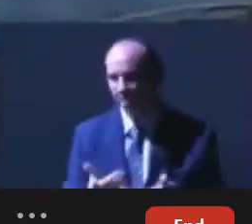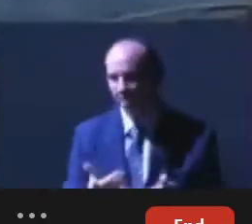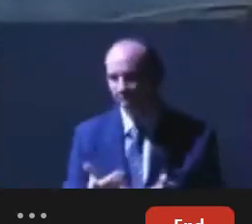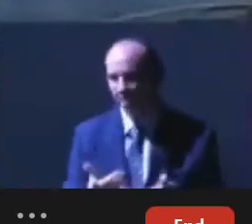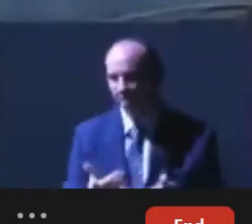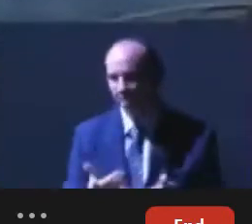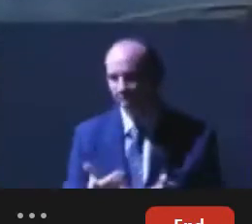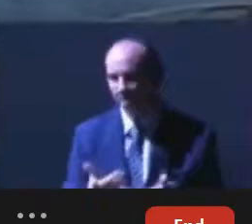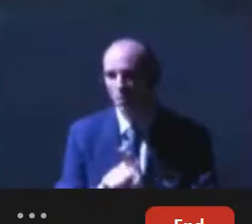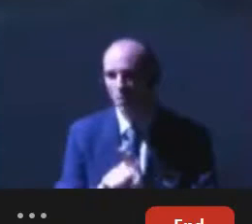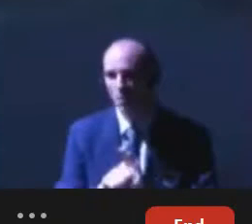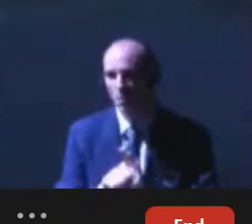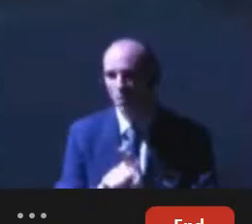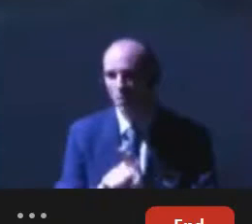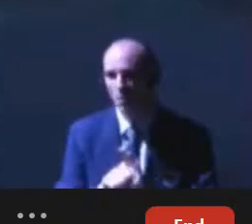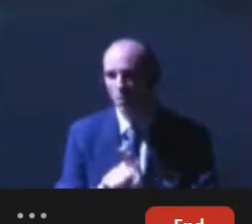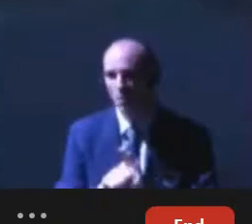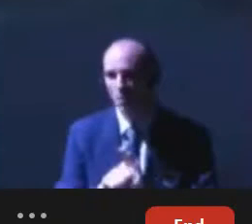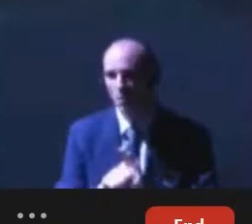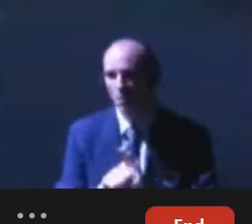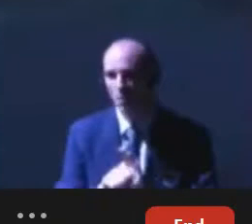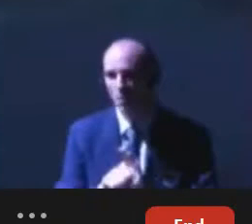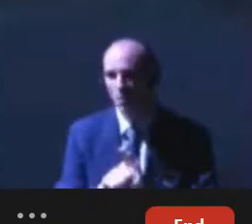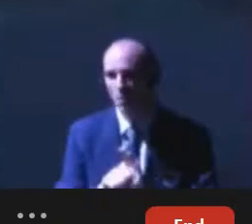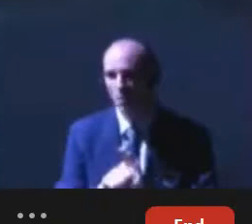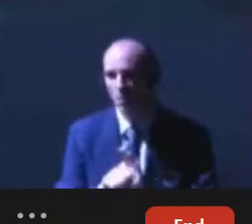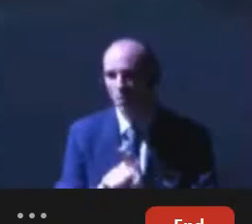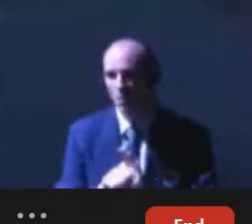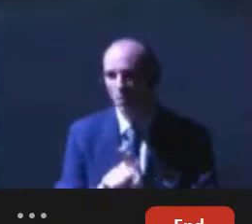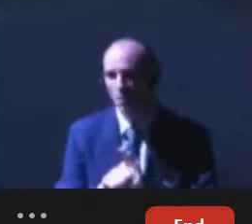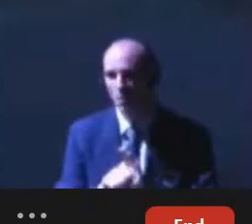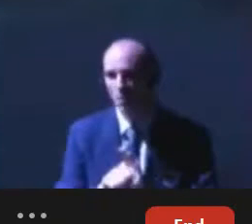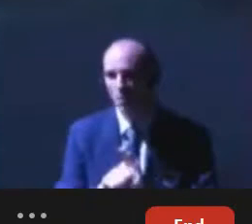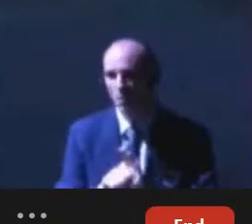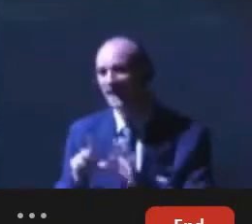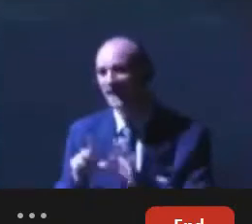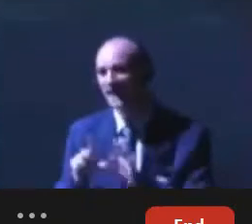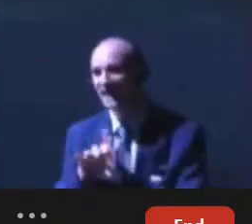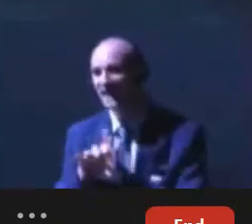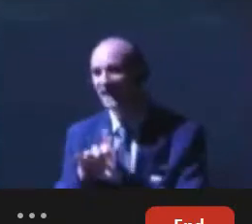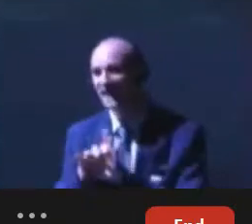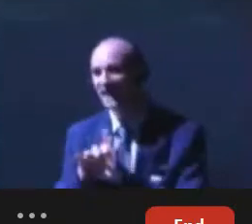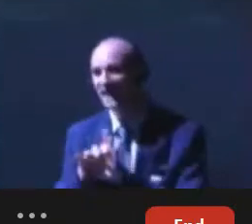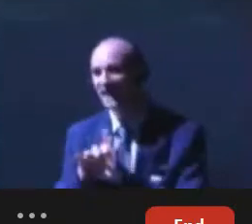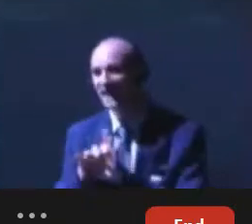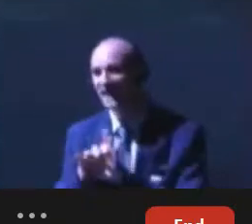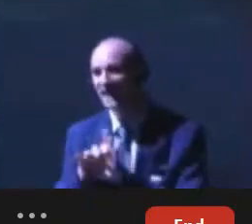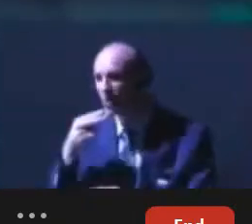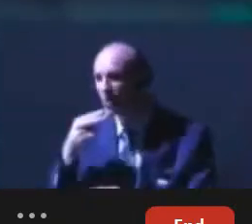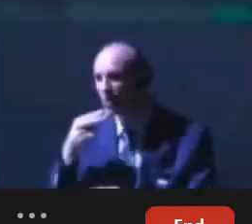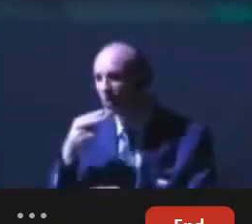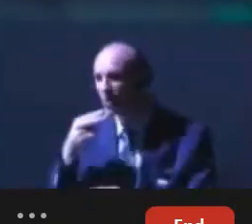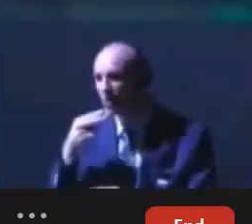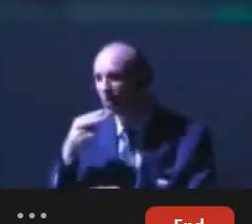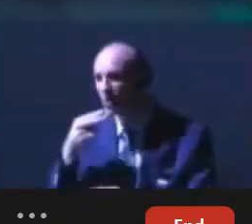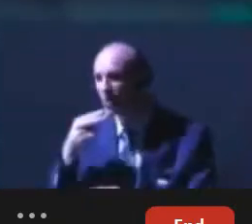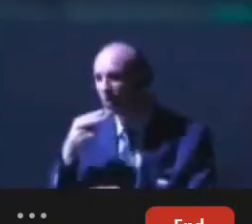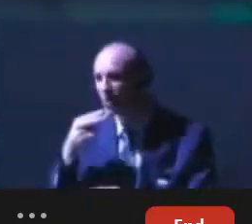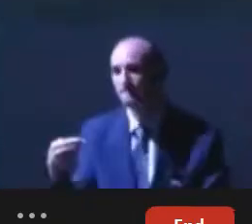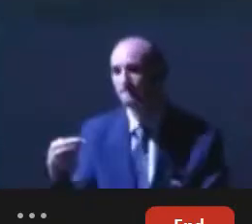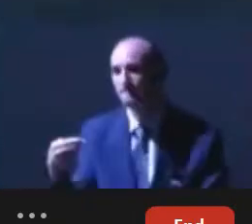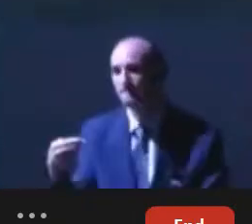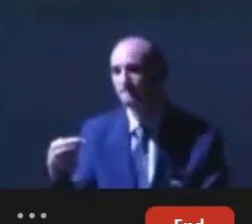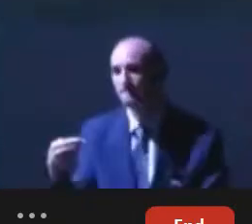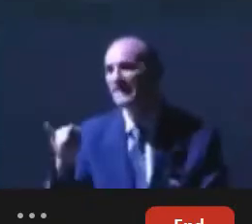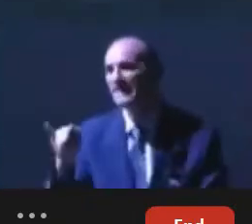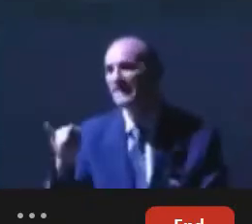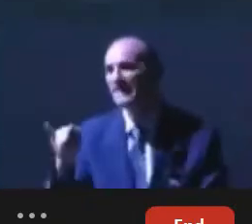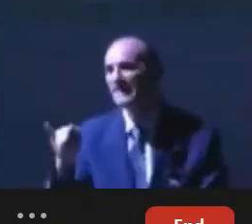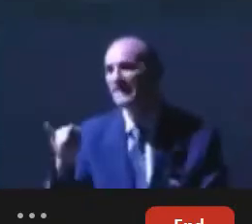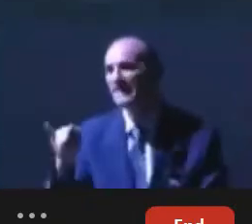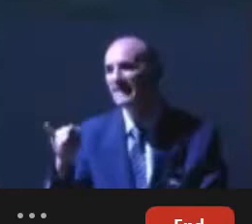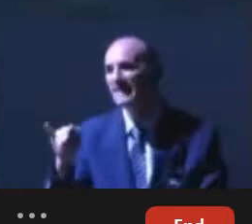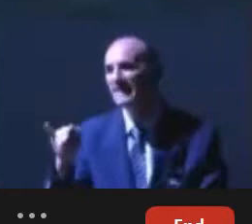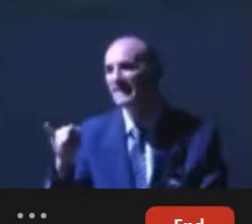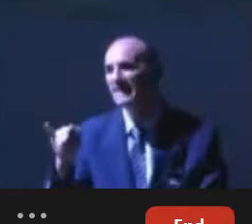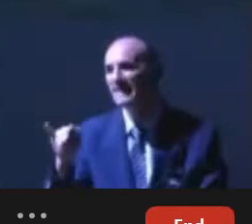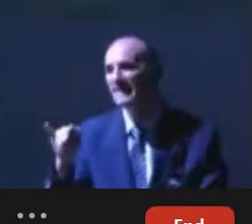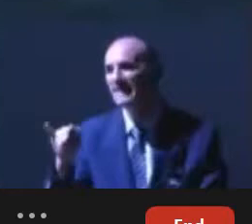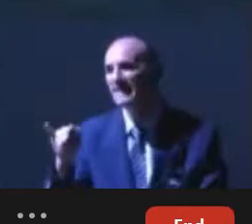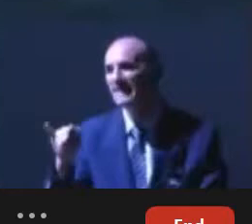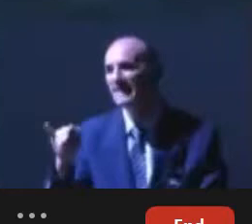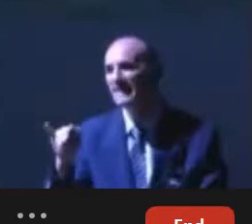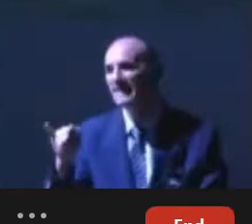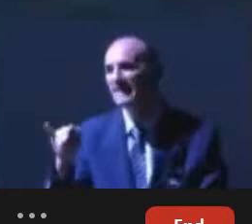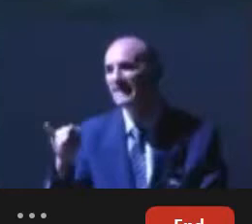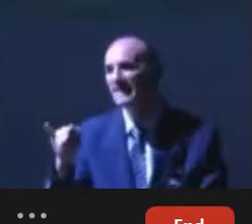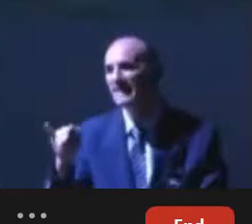là trên điều gì đang xảy ra nhé. Nó nghe là kinh tế crypto ấy, mọi người hãy xem điều gì diễn ra trên thế